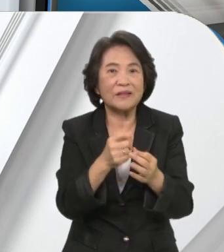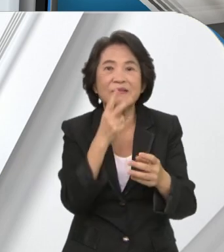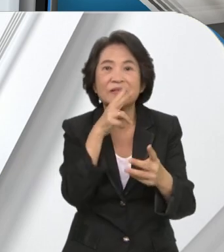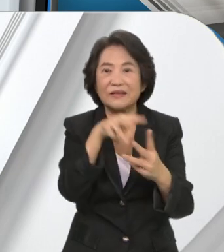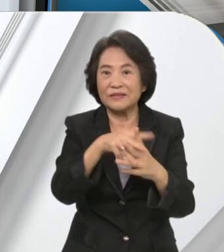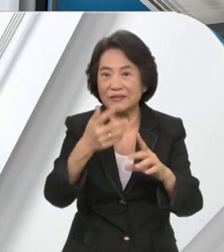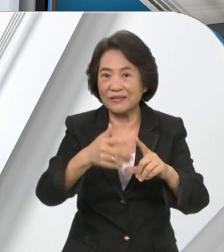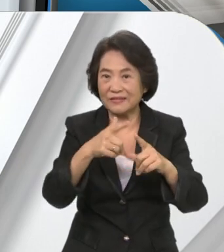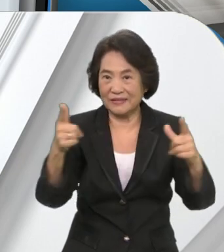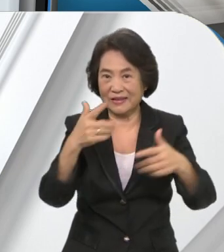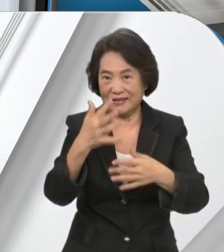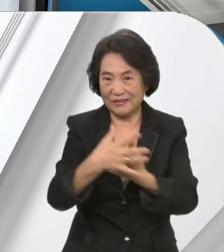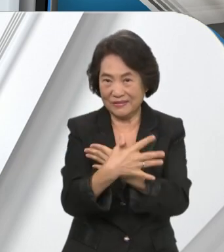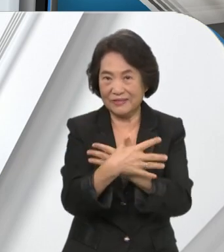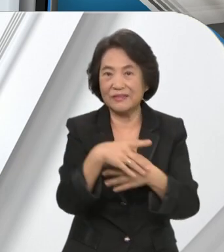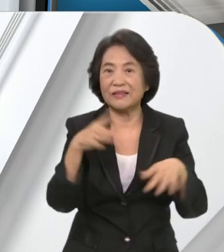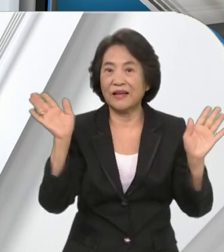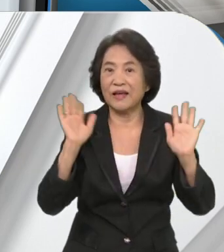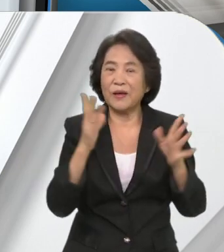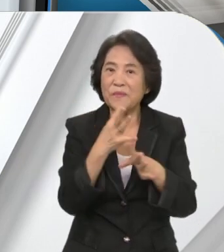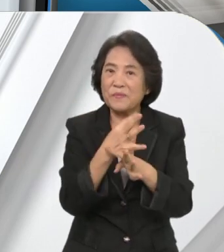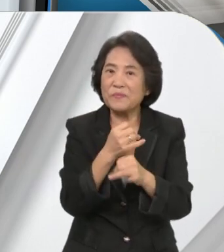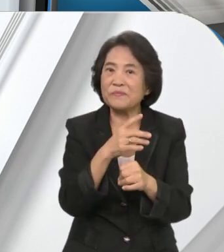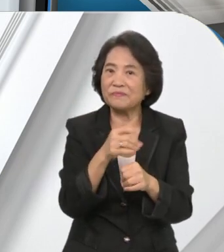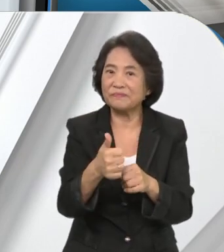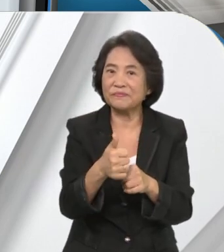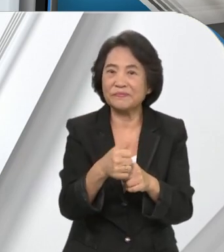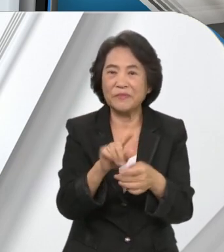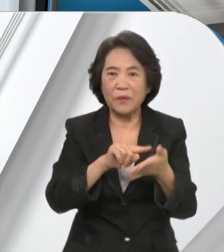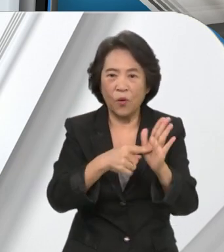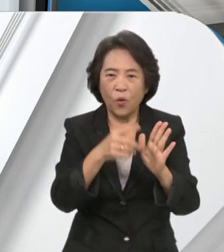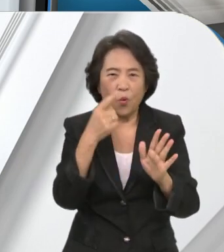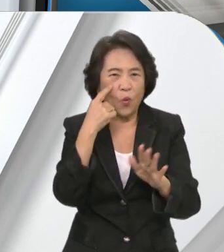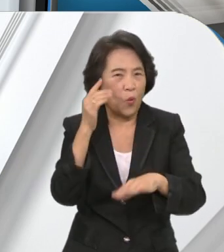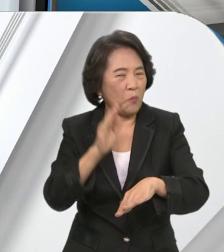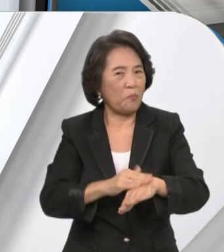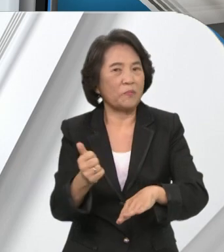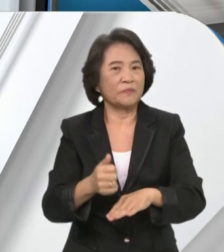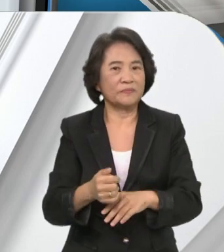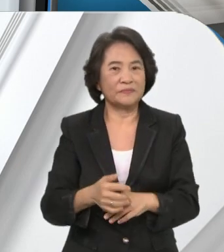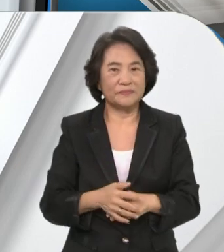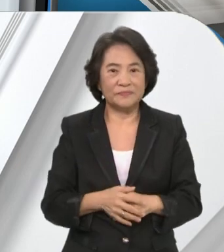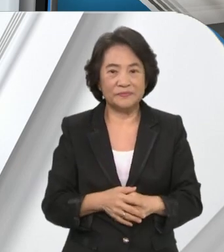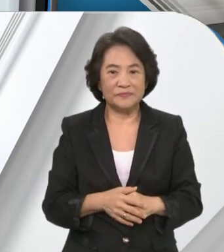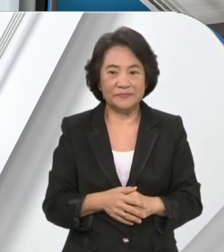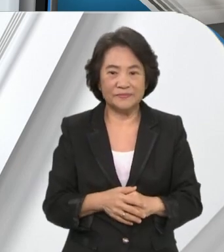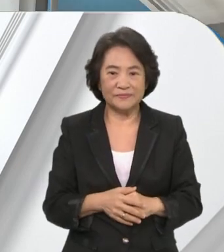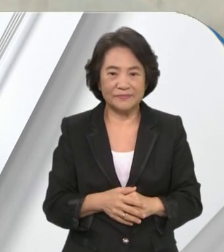得到为阿祖天师台奖嘅最佳儿童节目奖，表现董大年。